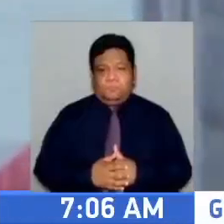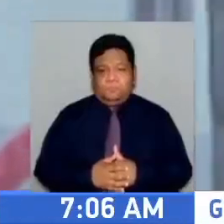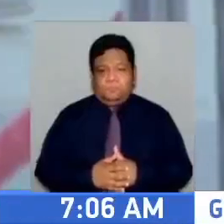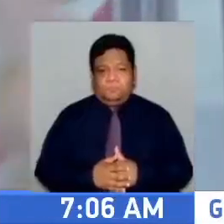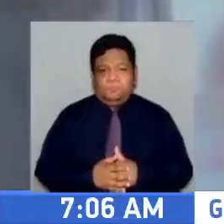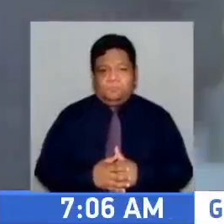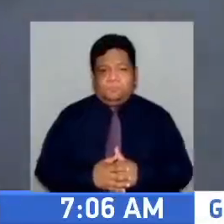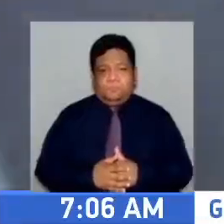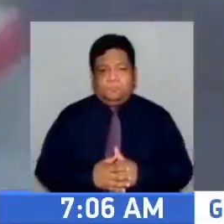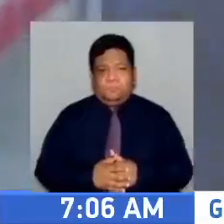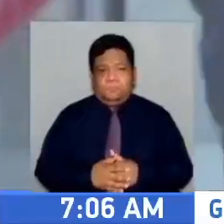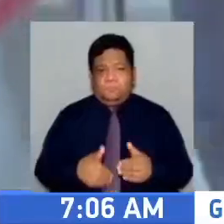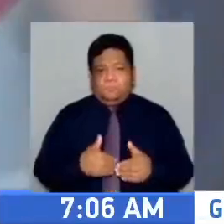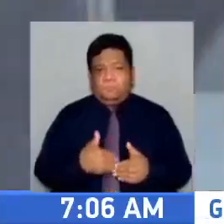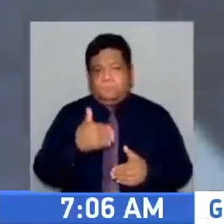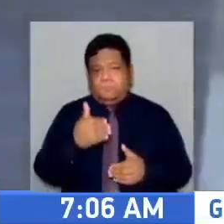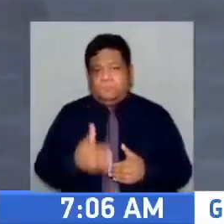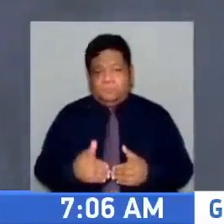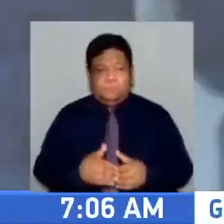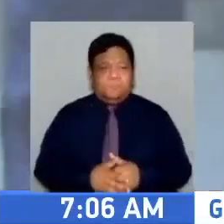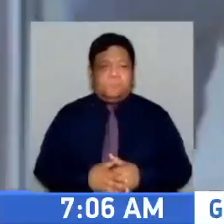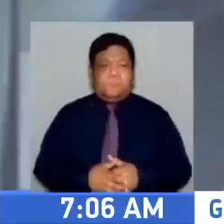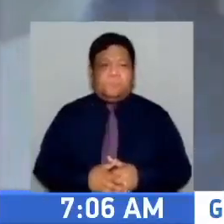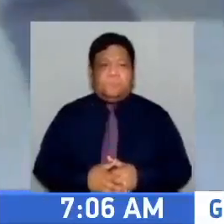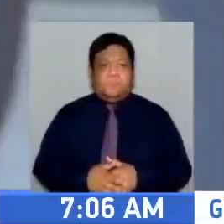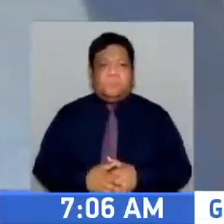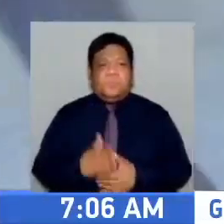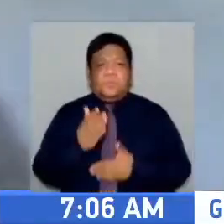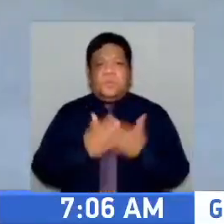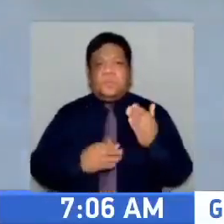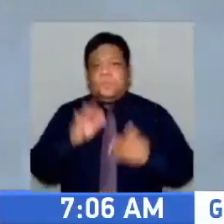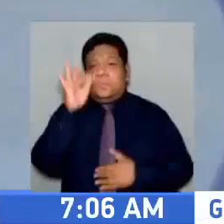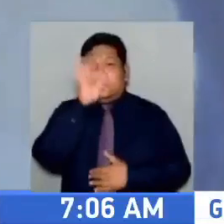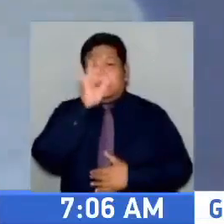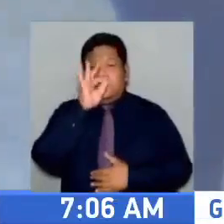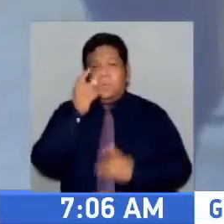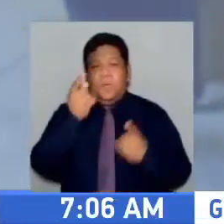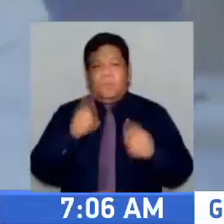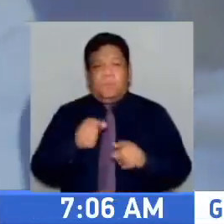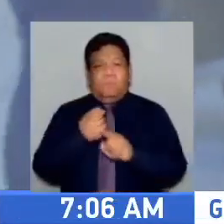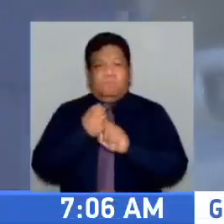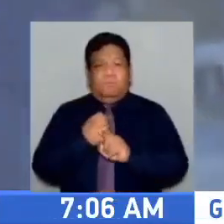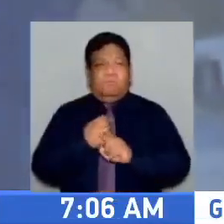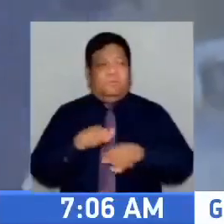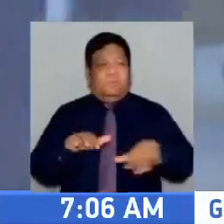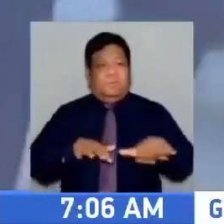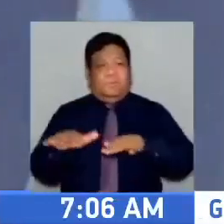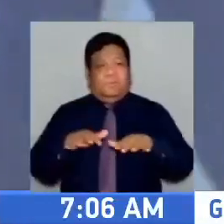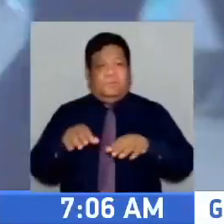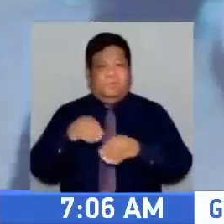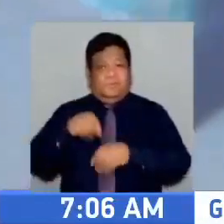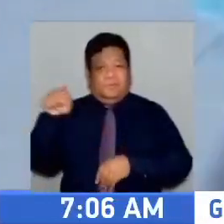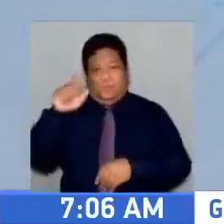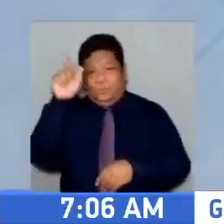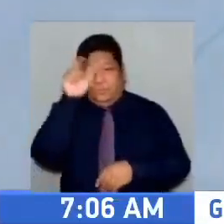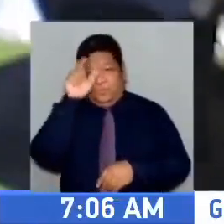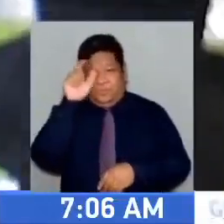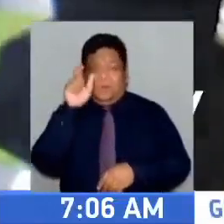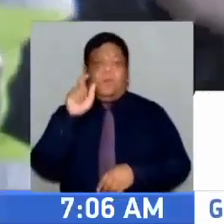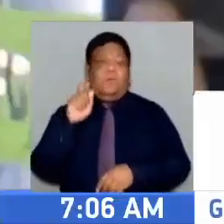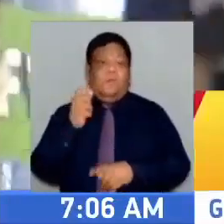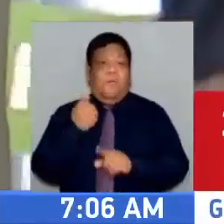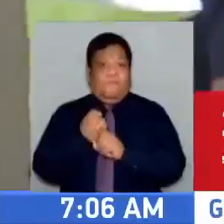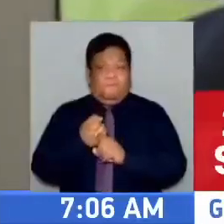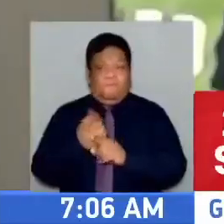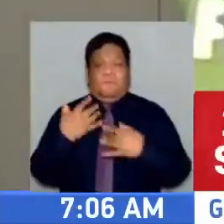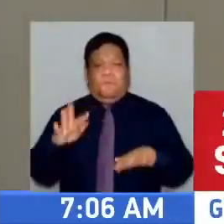Nakauwi na sa Pilipinas ang ilang Pinoy na apektado ng malakas na lindol na yumanig sa Turkiye noong February 6. 25 Pilipino ang nakabalik sa